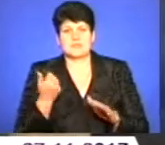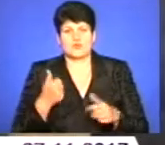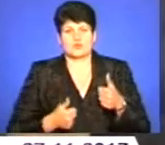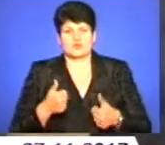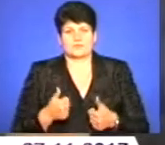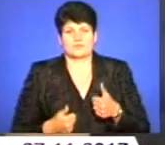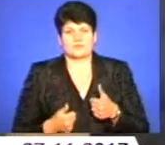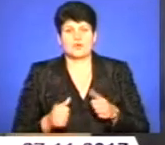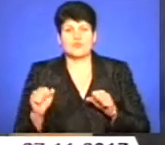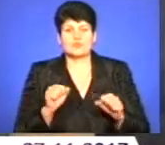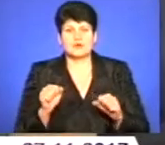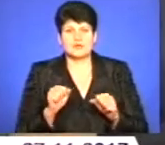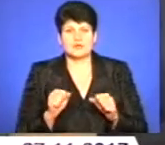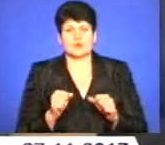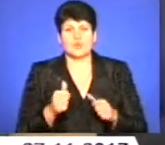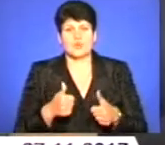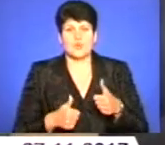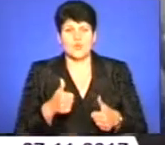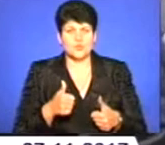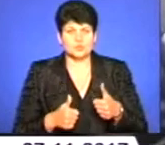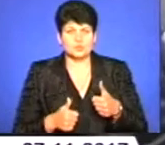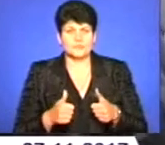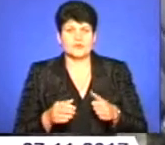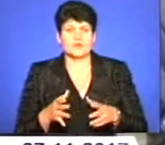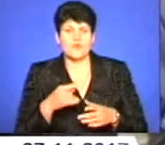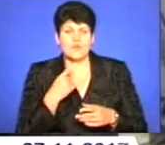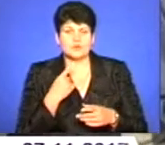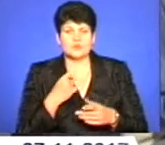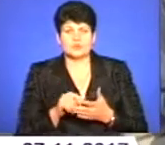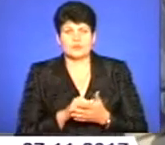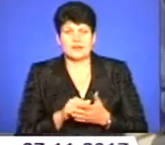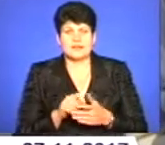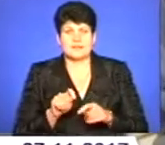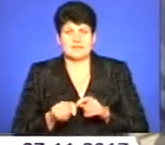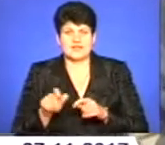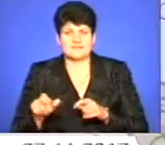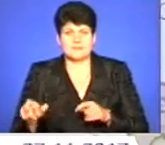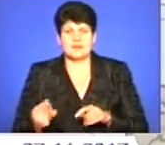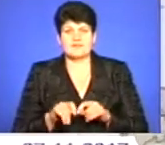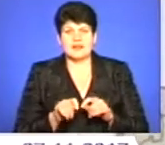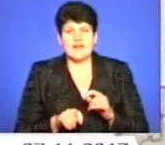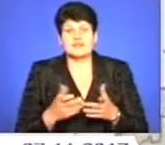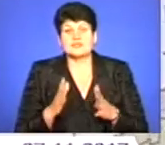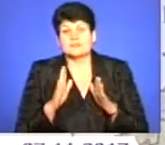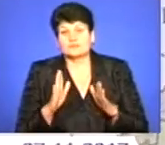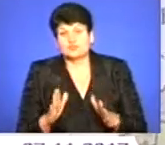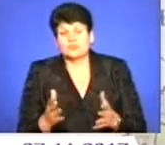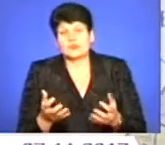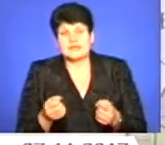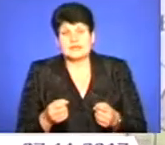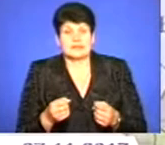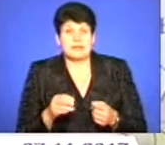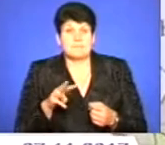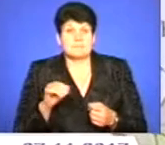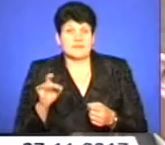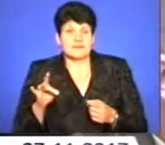В управлінні розвитку інфраструктури, транспорту та енергозбереження кажуть, документи перевізника перевіряють, але чи будуть прийняті якісь міри, не знають.